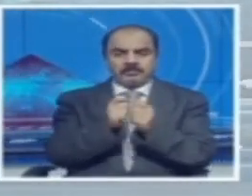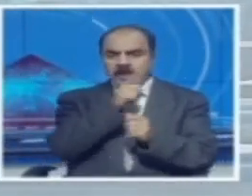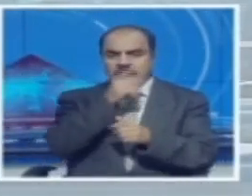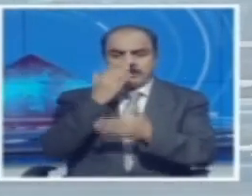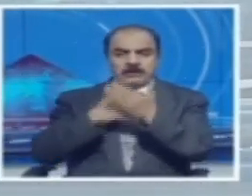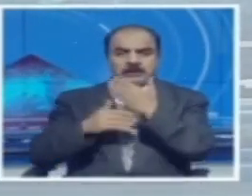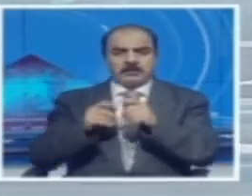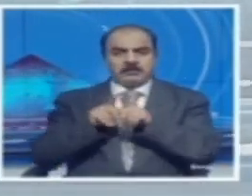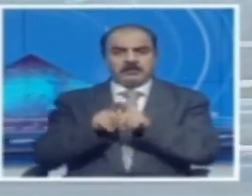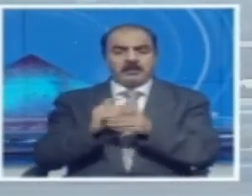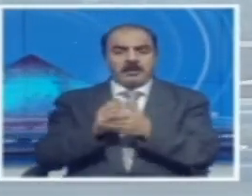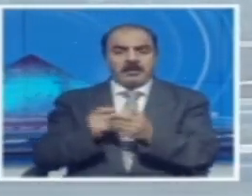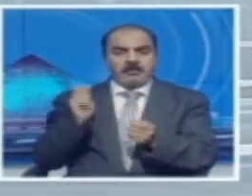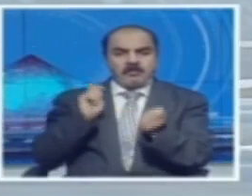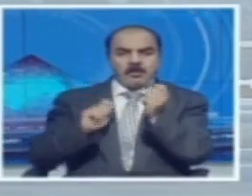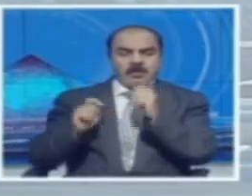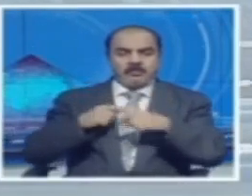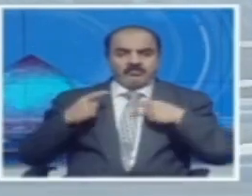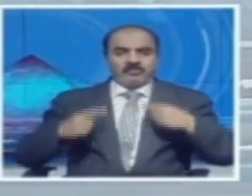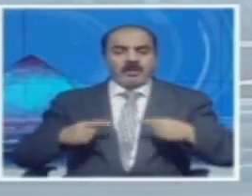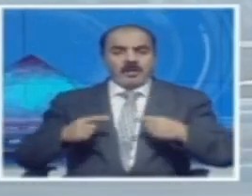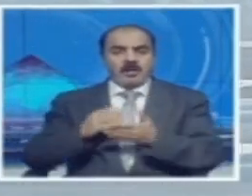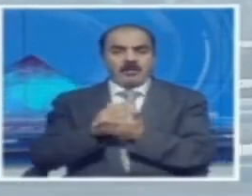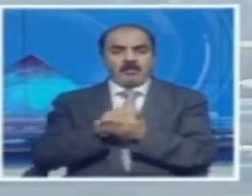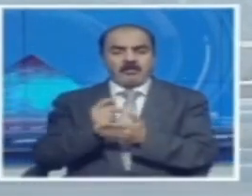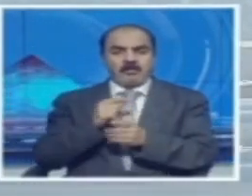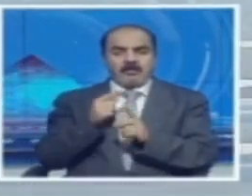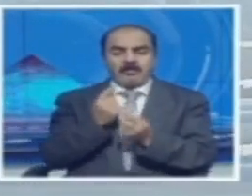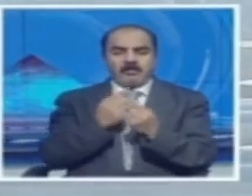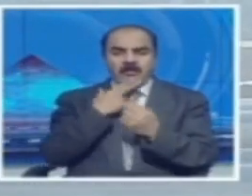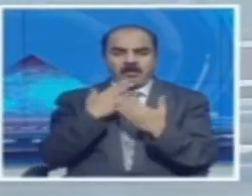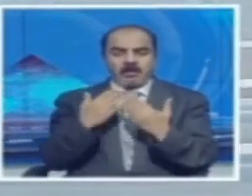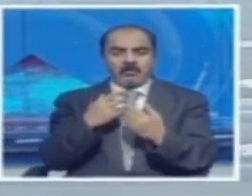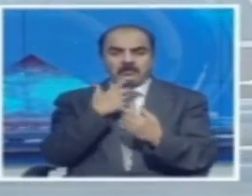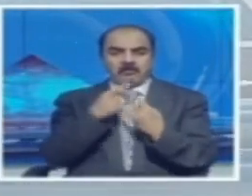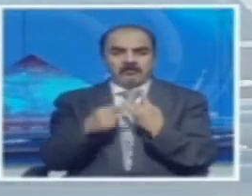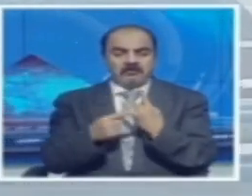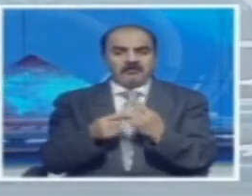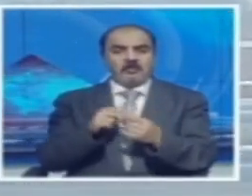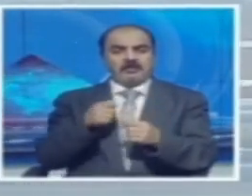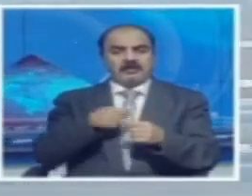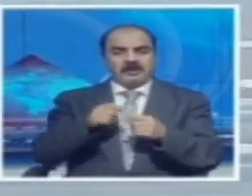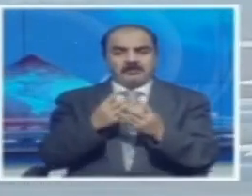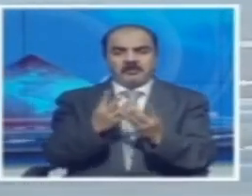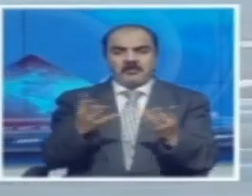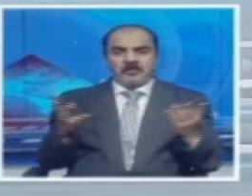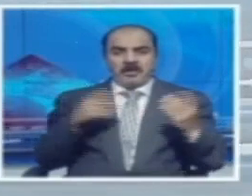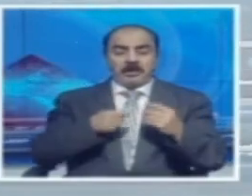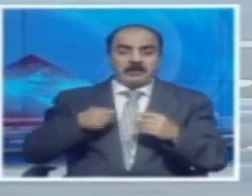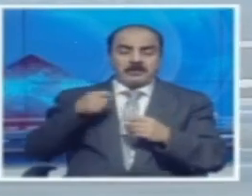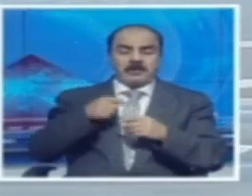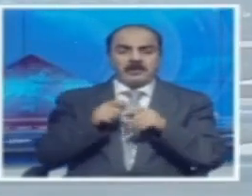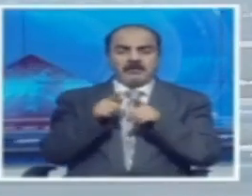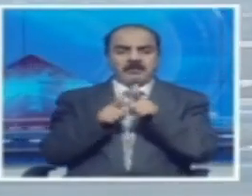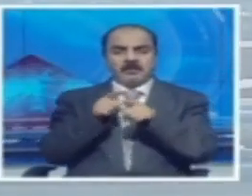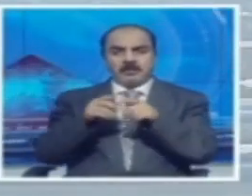القاهرة التاريخية بما فيها عملية التطوير الجارية في حديقة عين الصيرة والمناطق المحيطة بها، فضلا عن